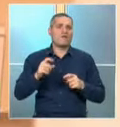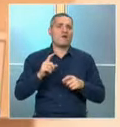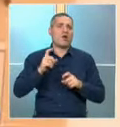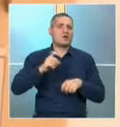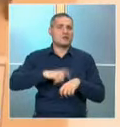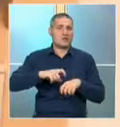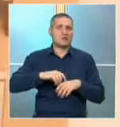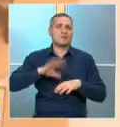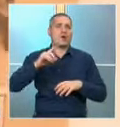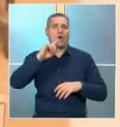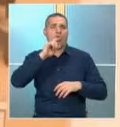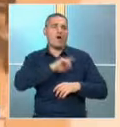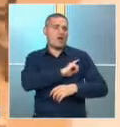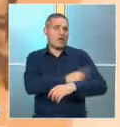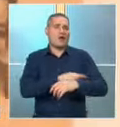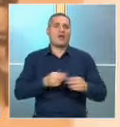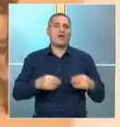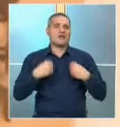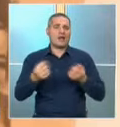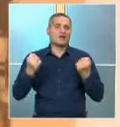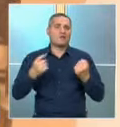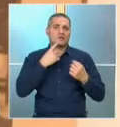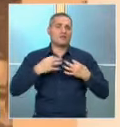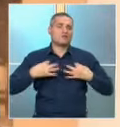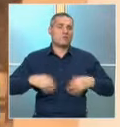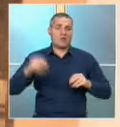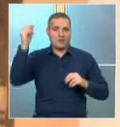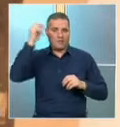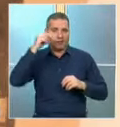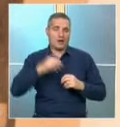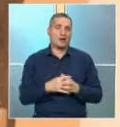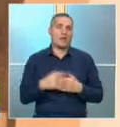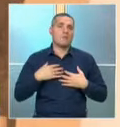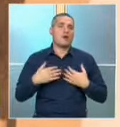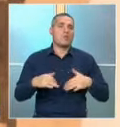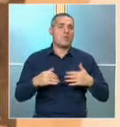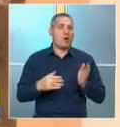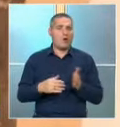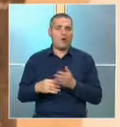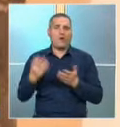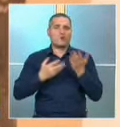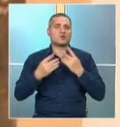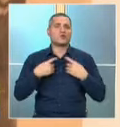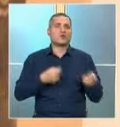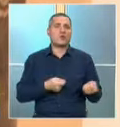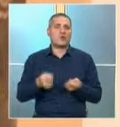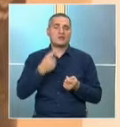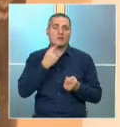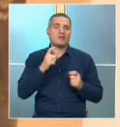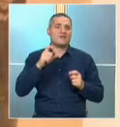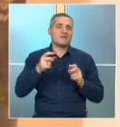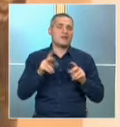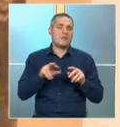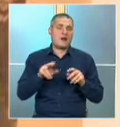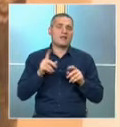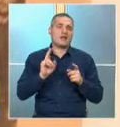други. Герои дали живота си за свободата и просперитета на България. Има много училища, които носят името на светите братя Кирил и Методий.